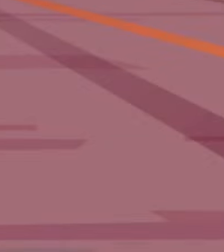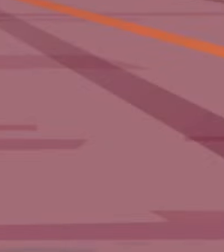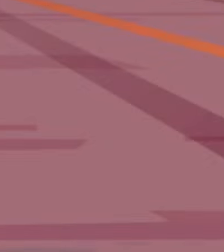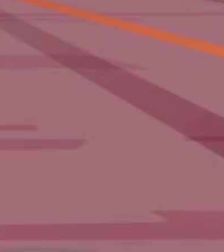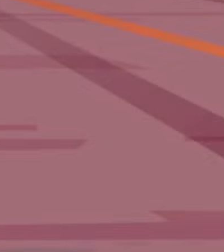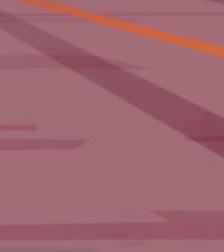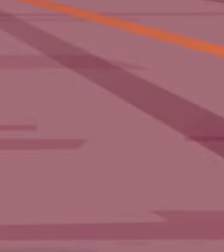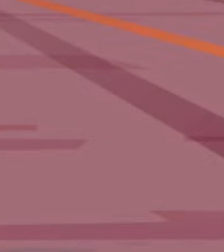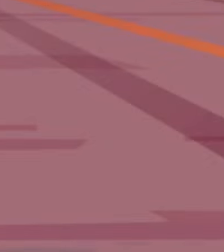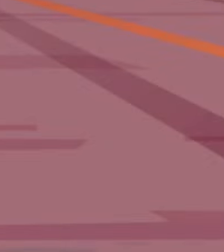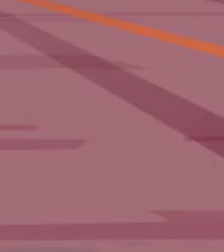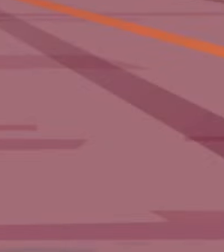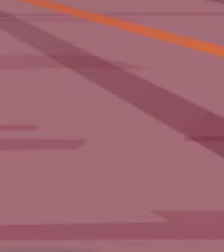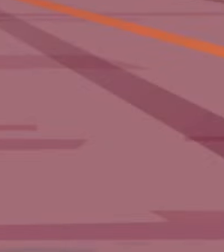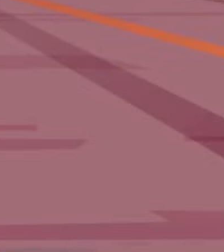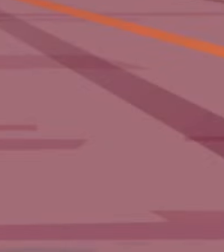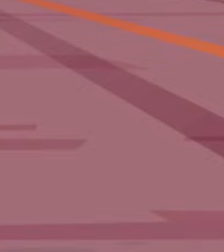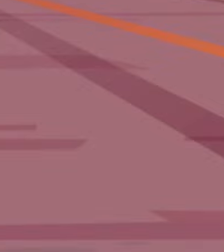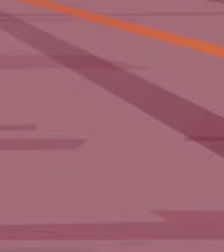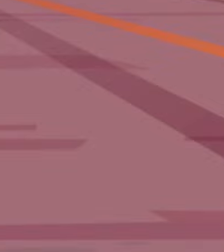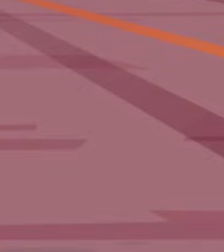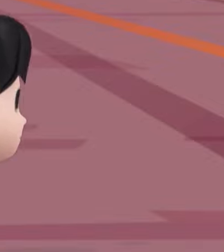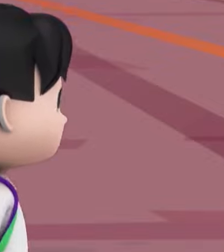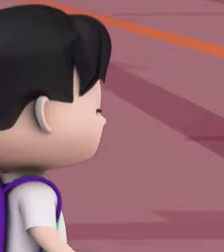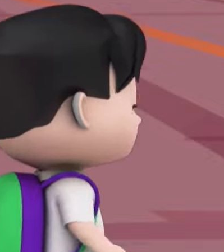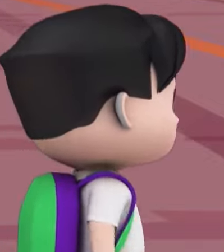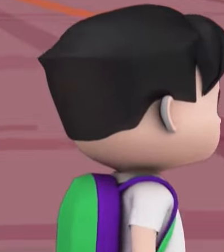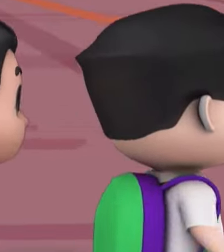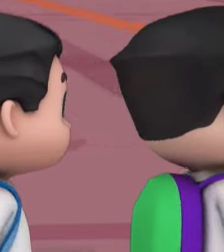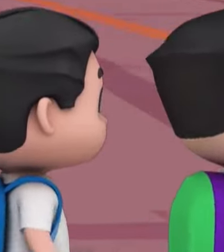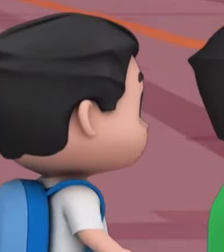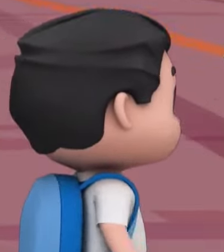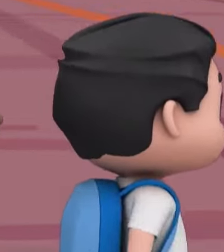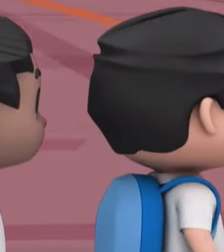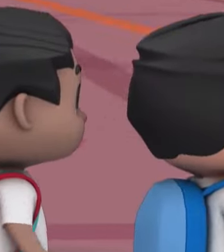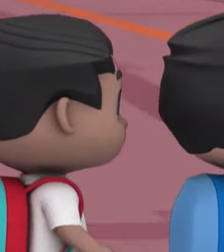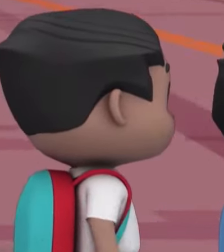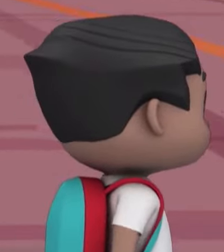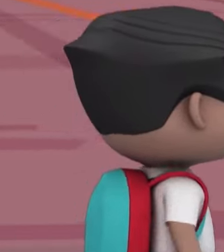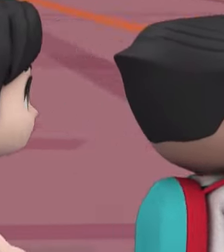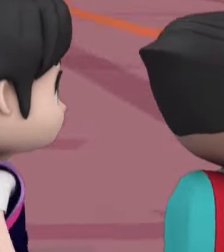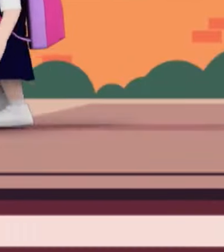Membantu pelajar melintas dan pastikan pelajar selamat sampai.